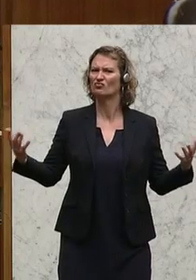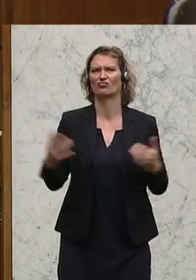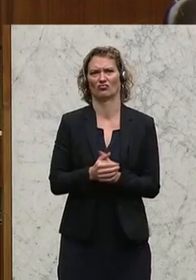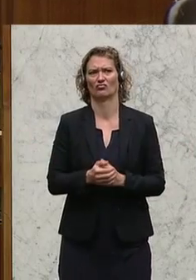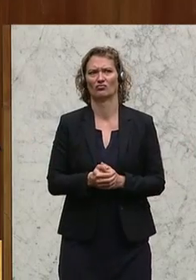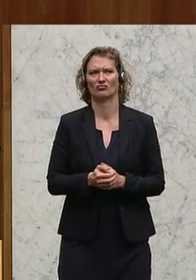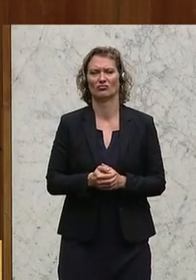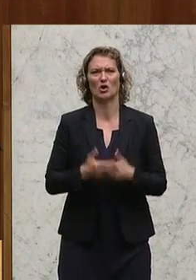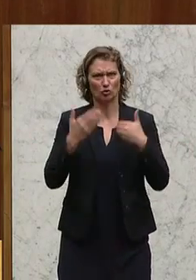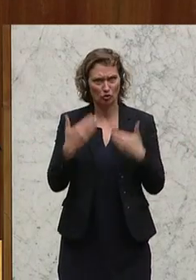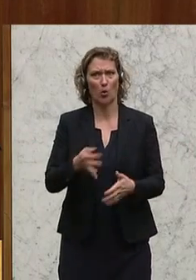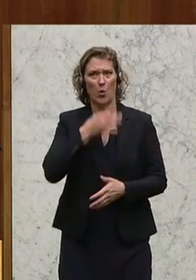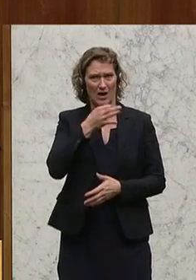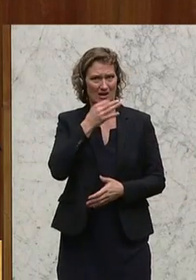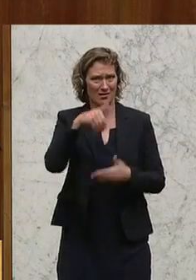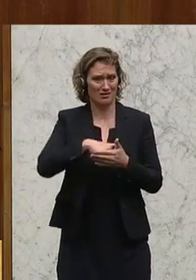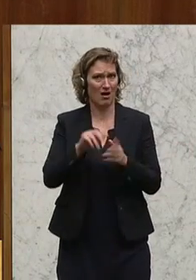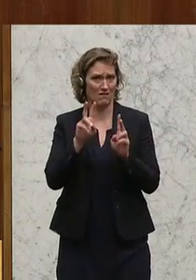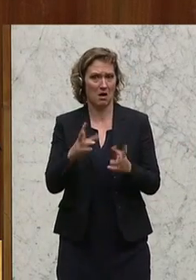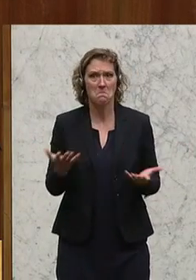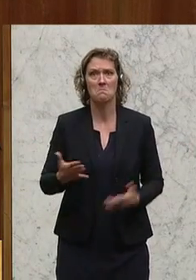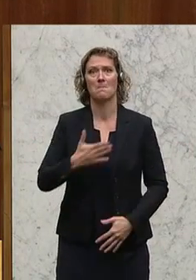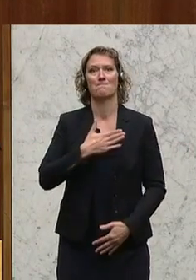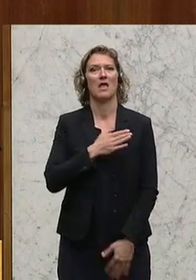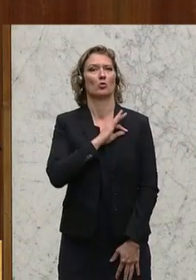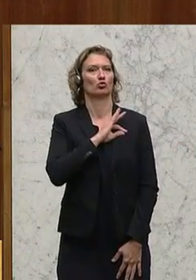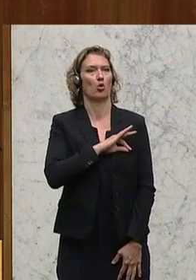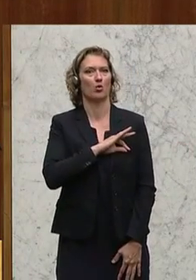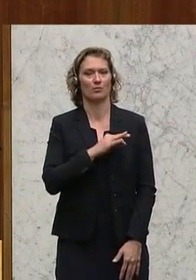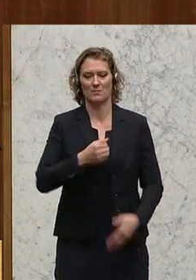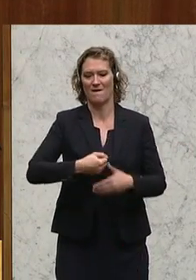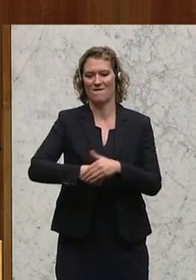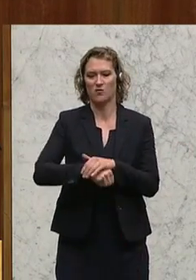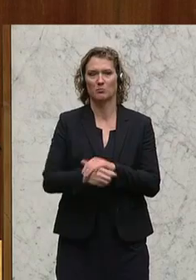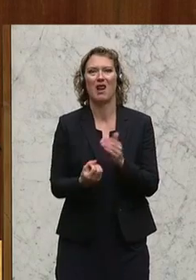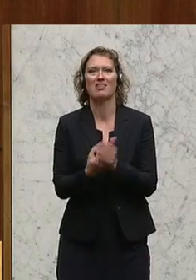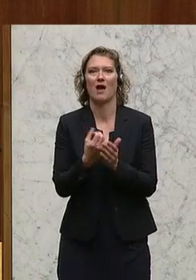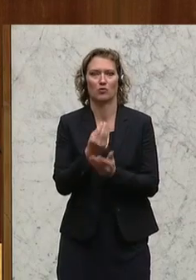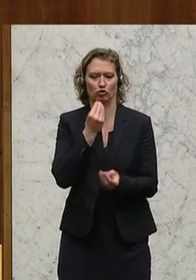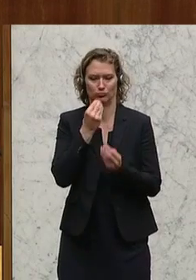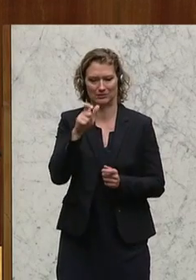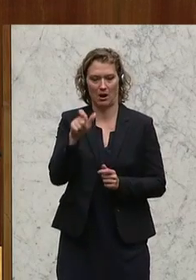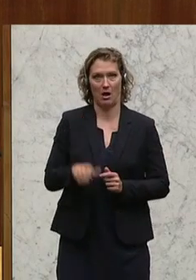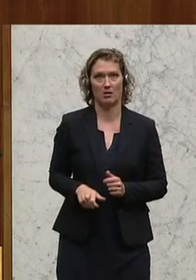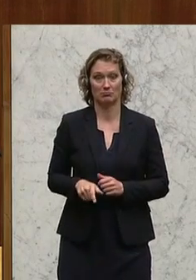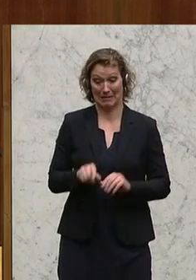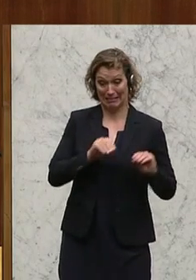Lassen wir doch die Kirche im Dorf. Mein Sohn ist ein Fußballnachwuchsspieler.